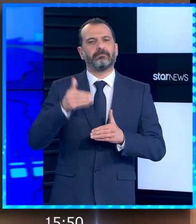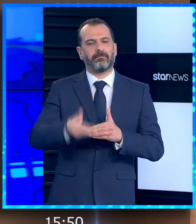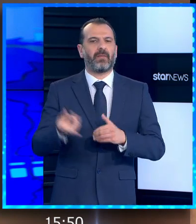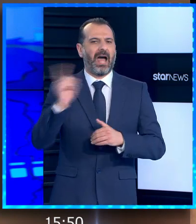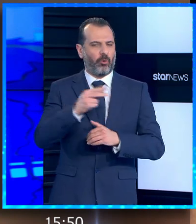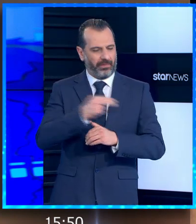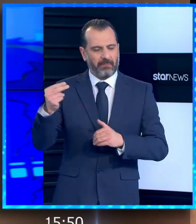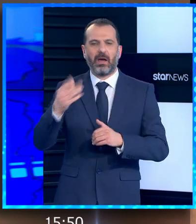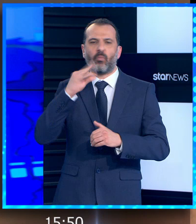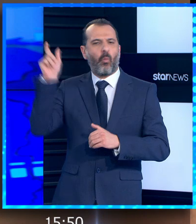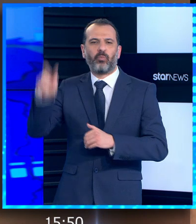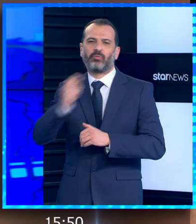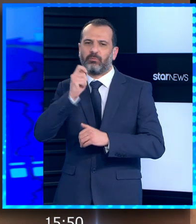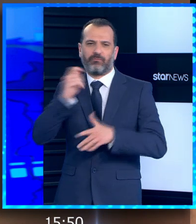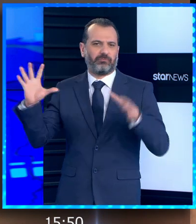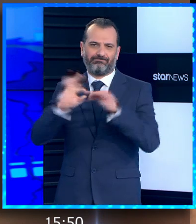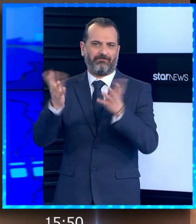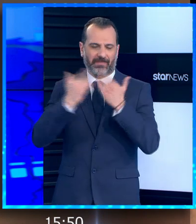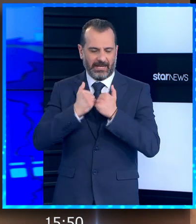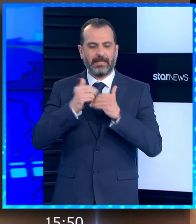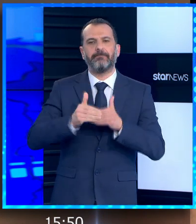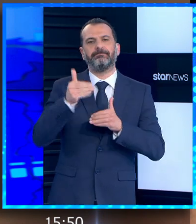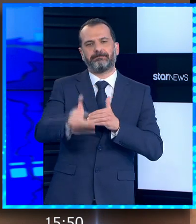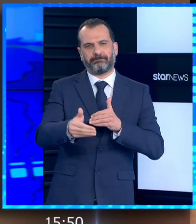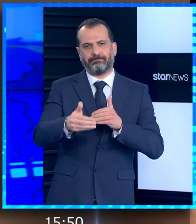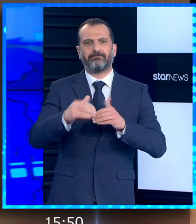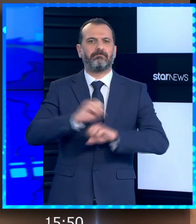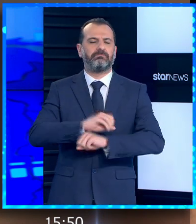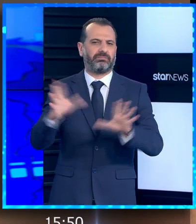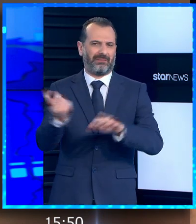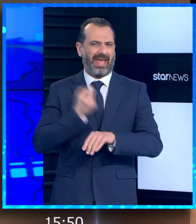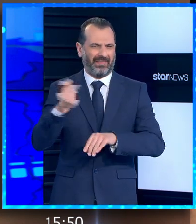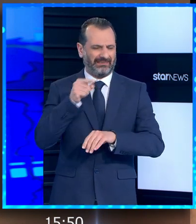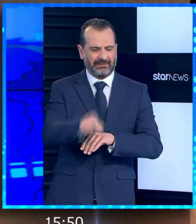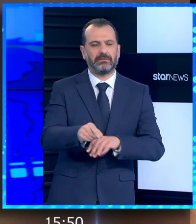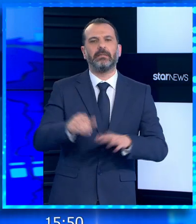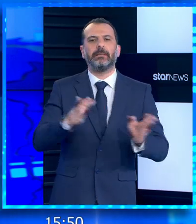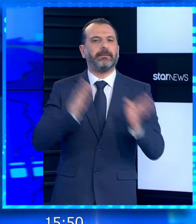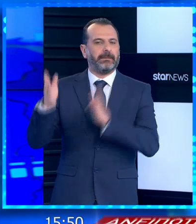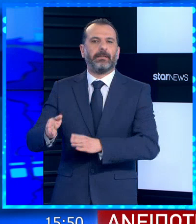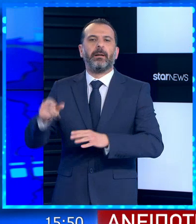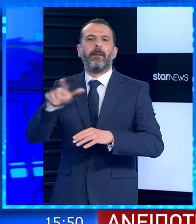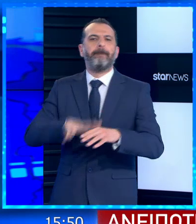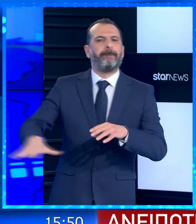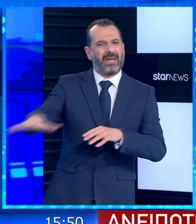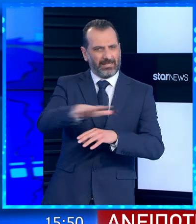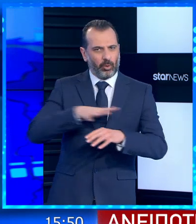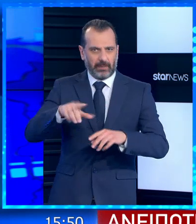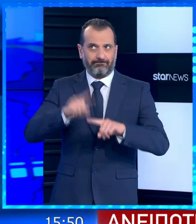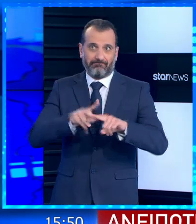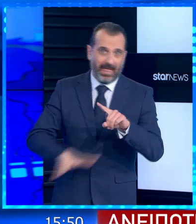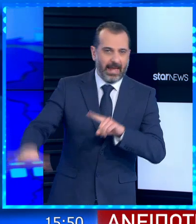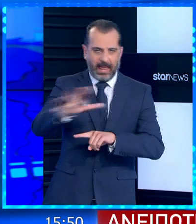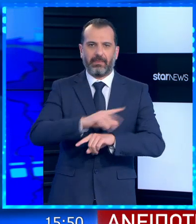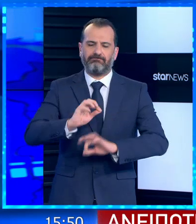Δεν έχουμε τον Αλέξανδρο Γίγο στην γραμμή μας. Πάμε παρακάτω, κυρίες και κύριοι. Στο πένθος έχει βυθιστεί ολόκληρη η χώρα, η